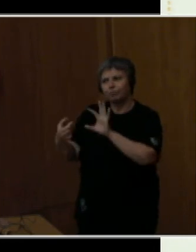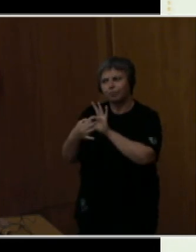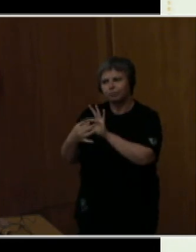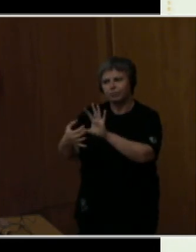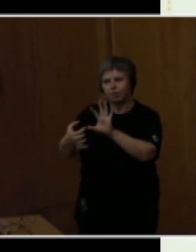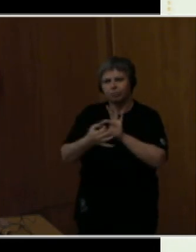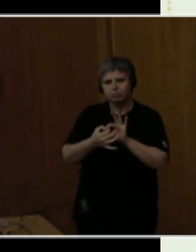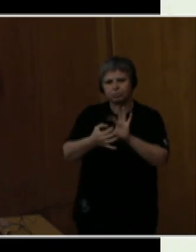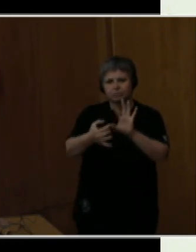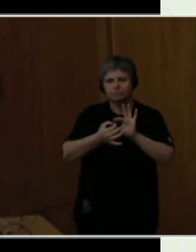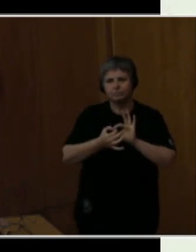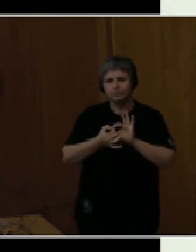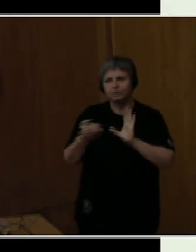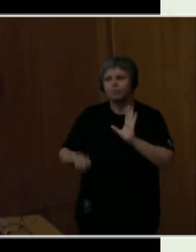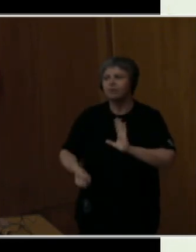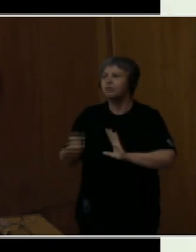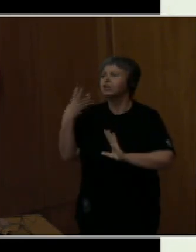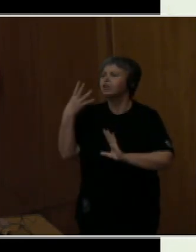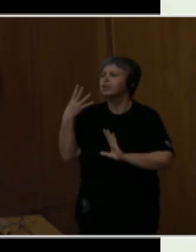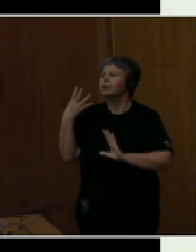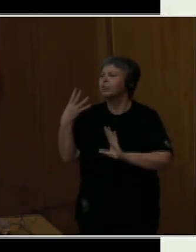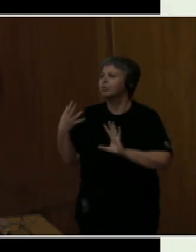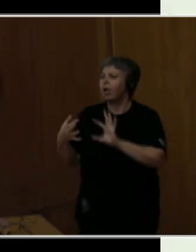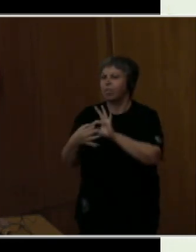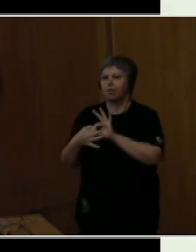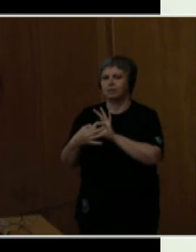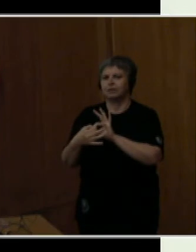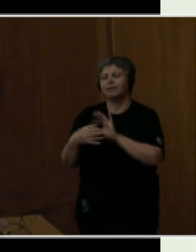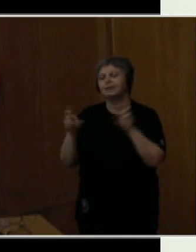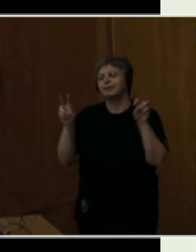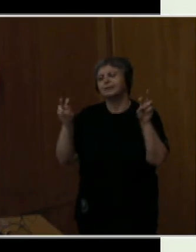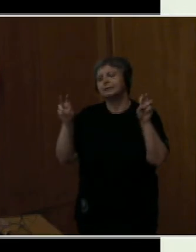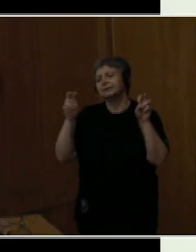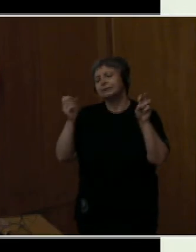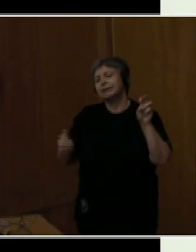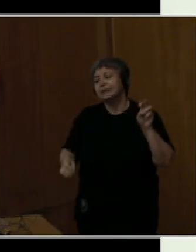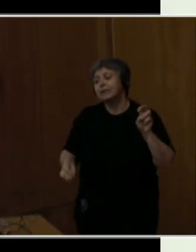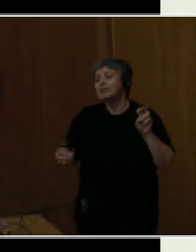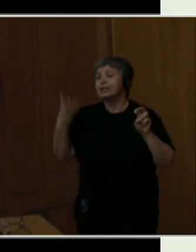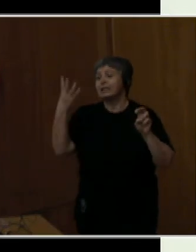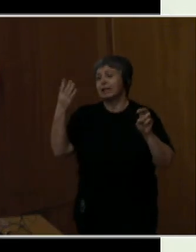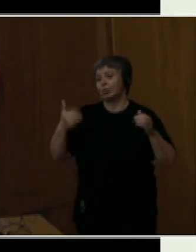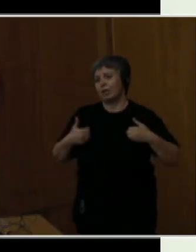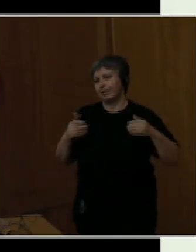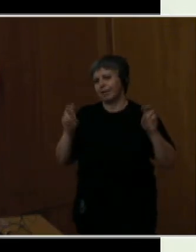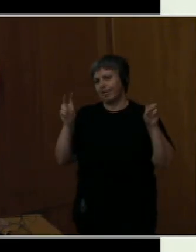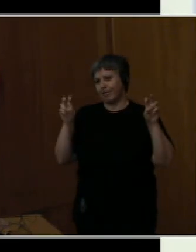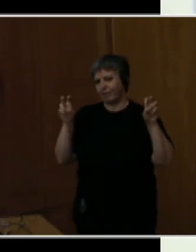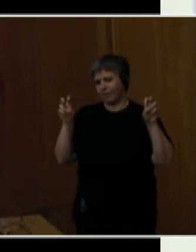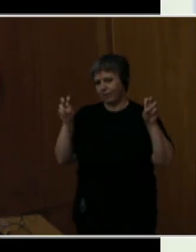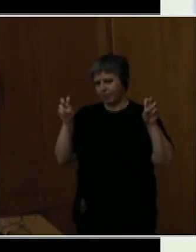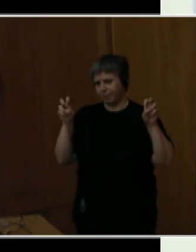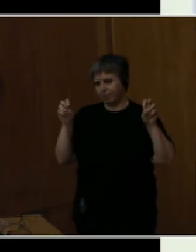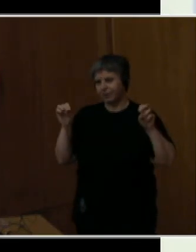νέα δίκτυα, τα λεγόμενα δίκτυα πρόσβασης νέας γενιάς, το λεγόμενο NGA, ενδεχομένως αν έχετε ακούσει,